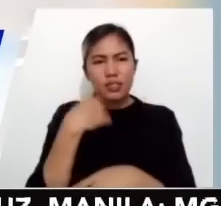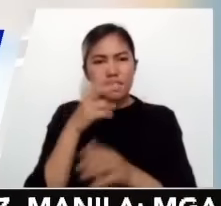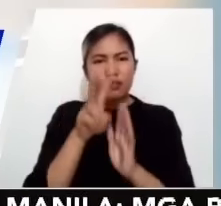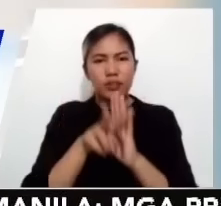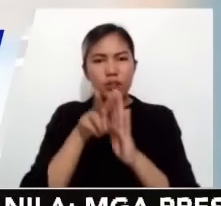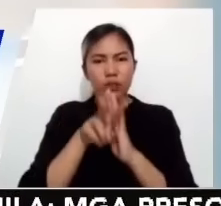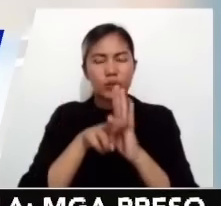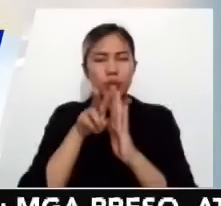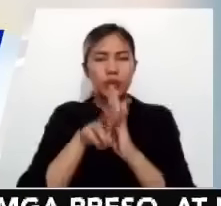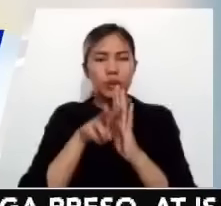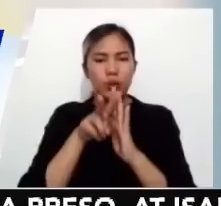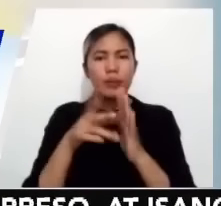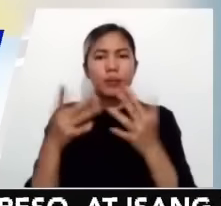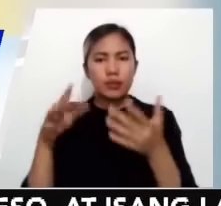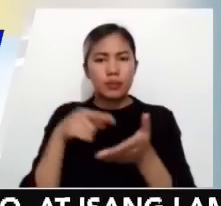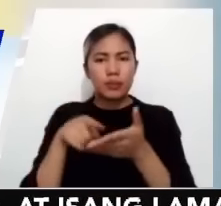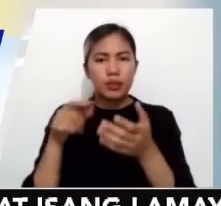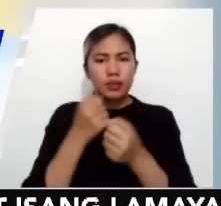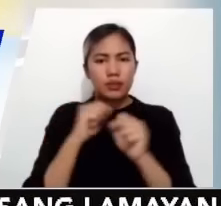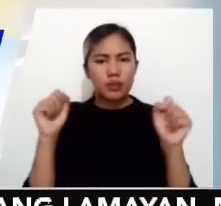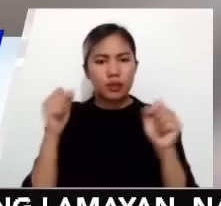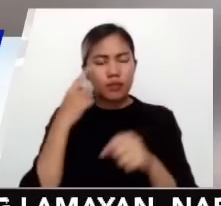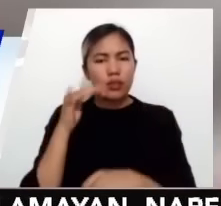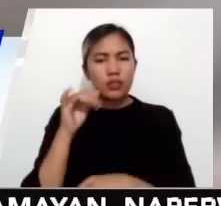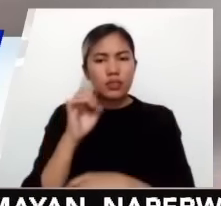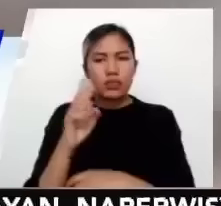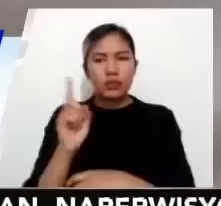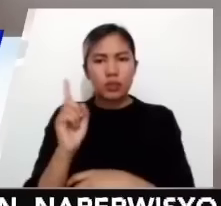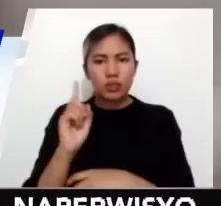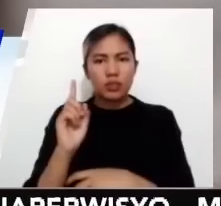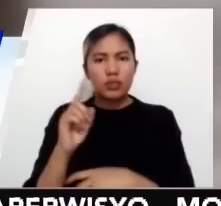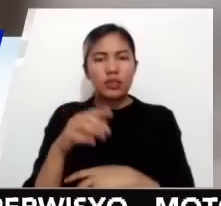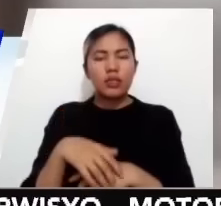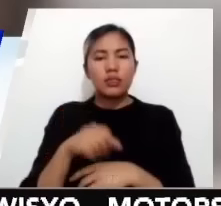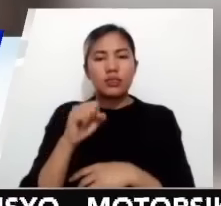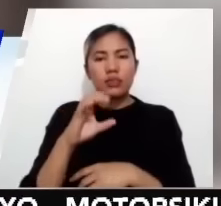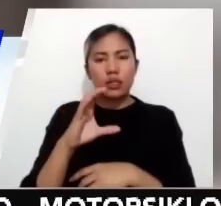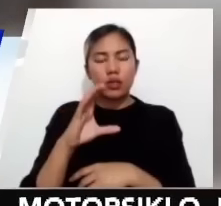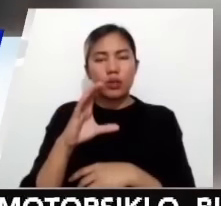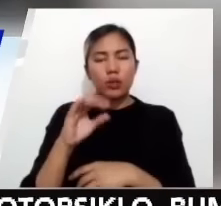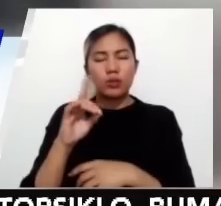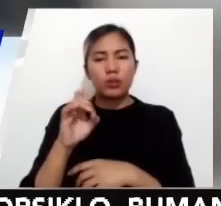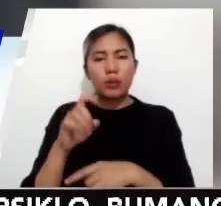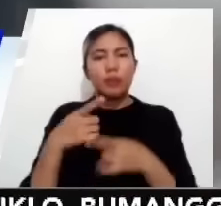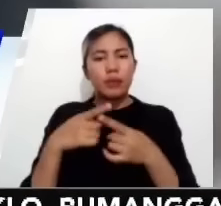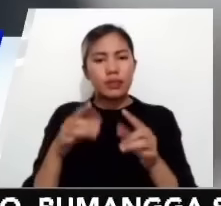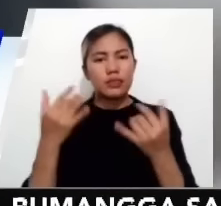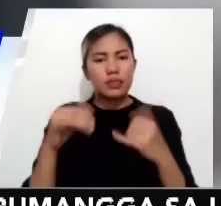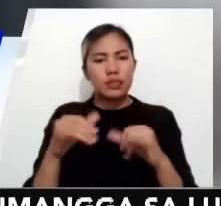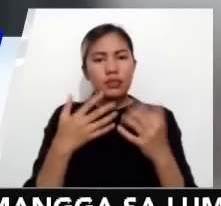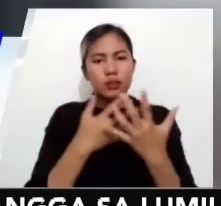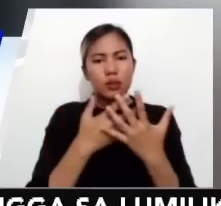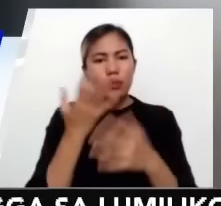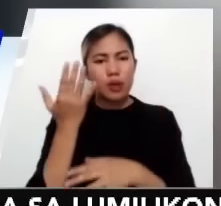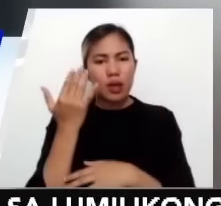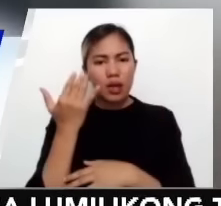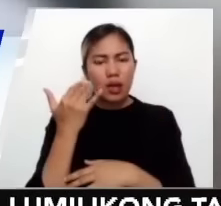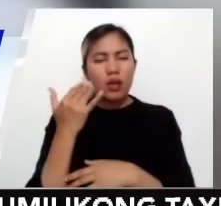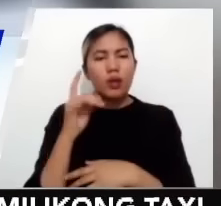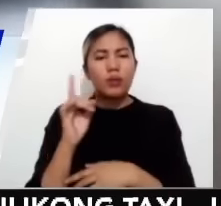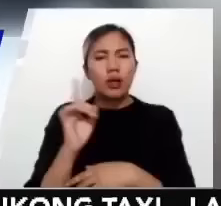Nakapagpiyansa na raw si Naig para sa kasong paglabag sa Securities Regulation Code, pero mananatili siyang nakakulong dahil sa kasong syndicated staffa